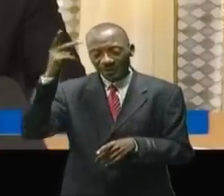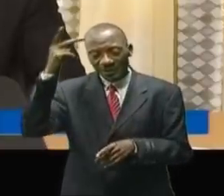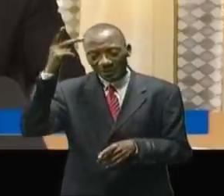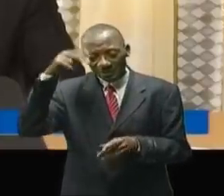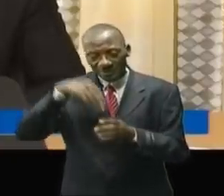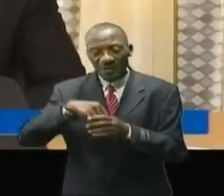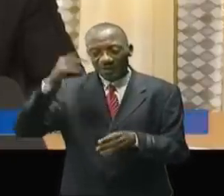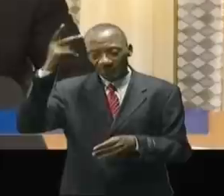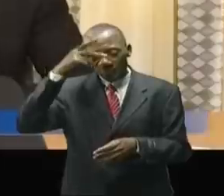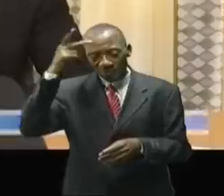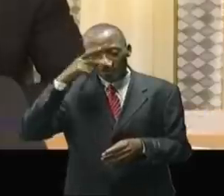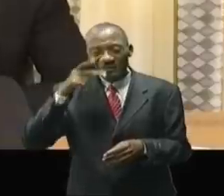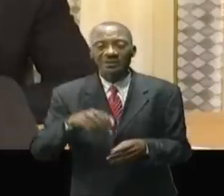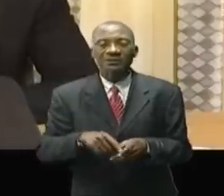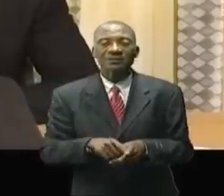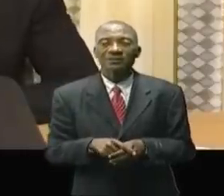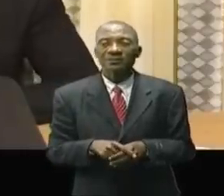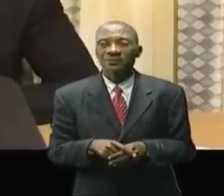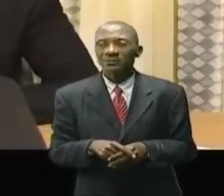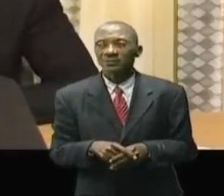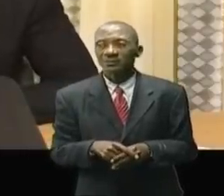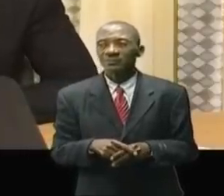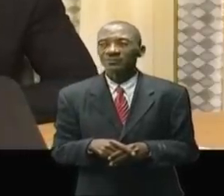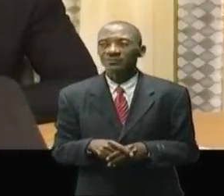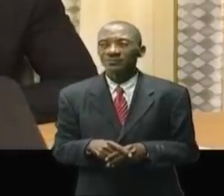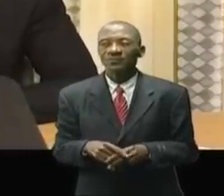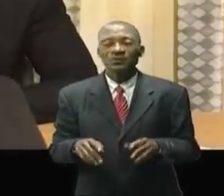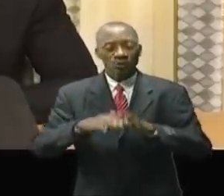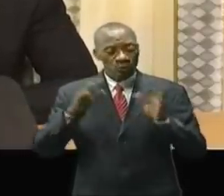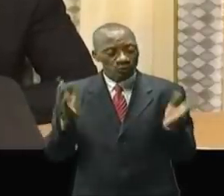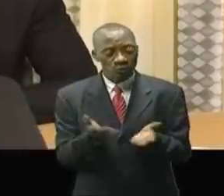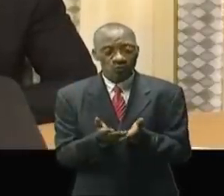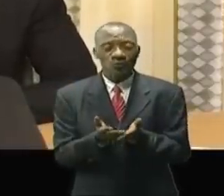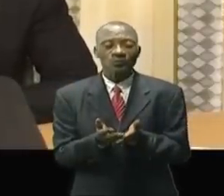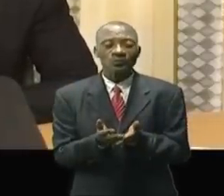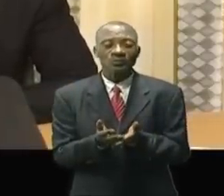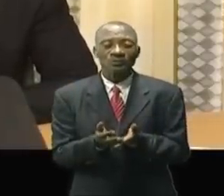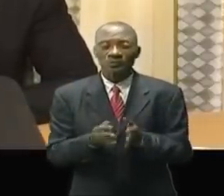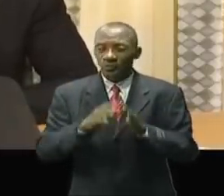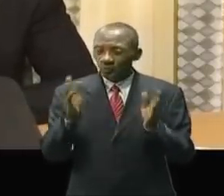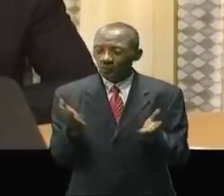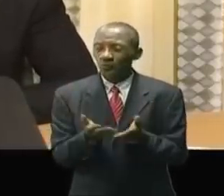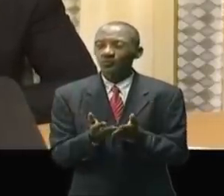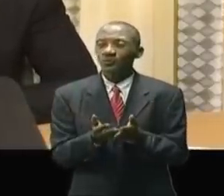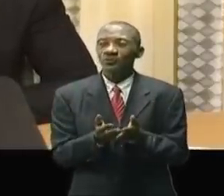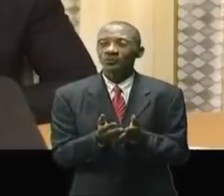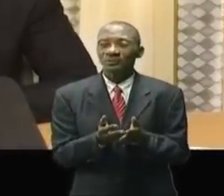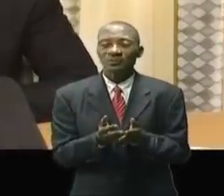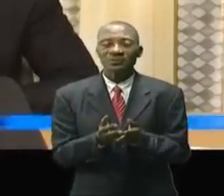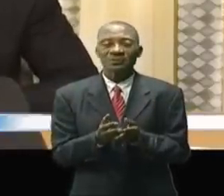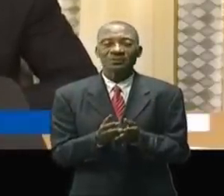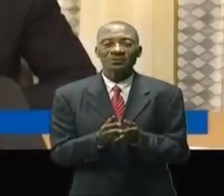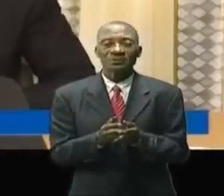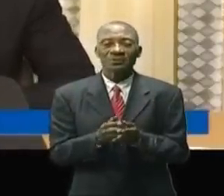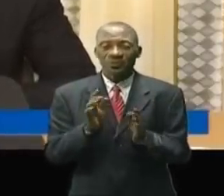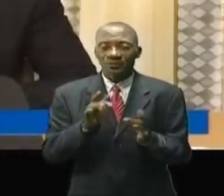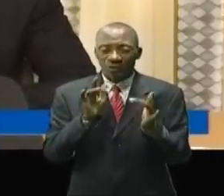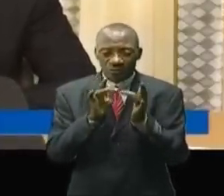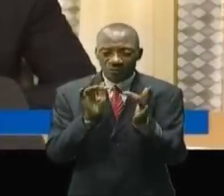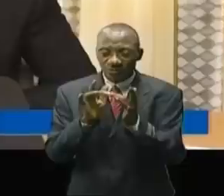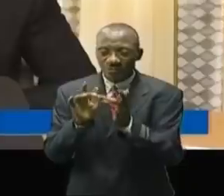le développement du pays. Toutes ces bâtisses laissées par la colonisation, dans le cas de nos territoires, de nos secteurs, sont